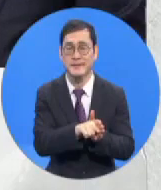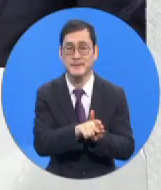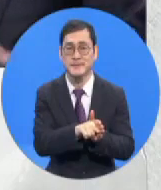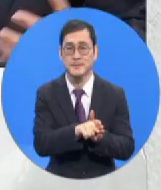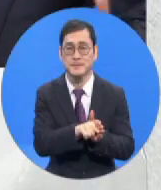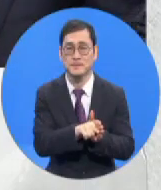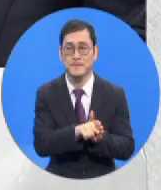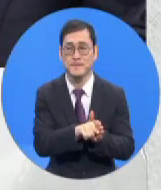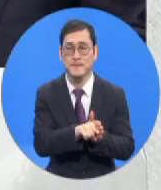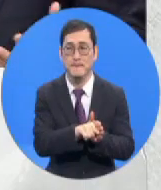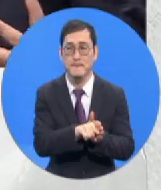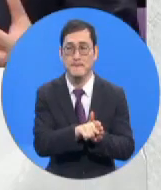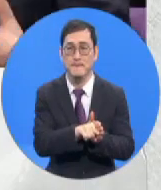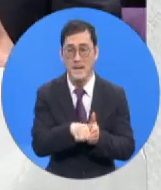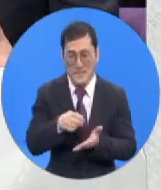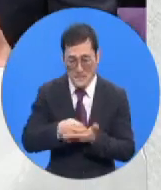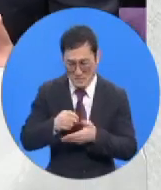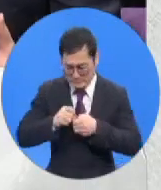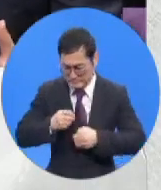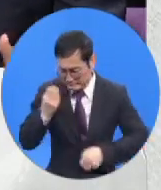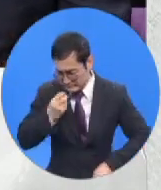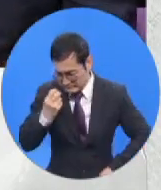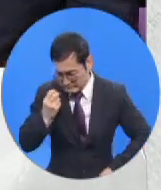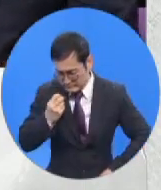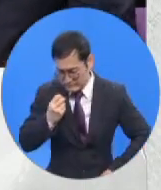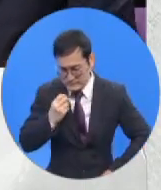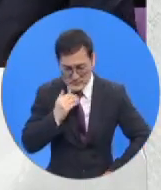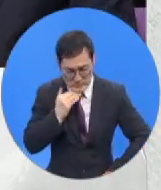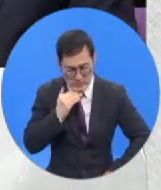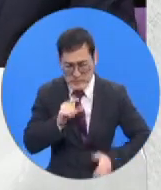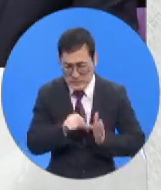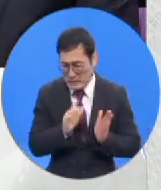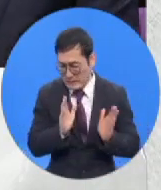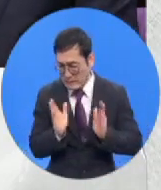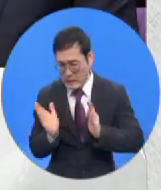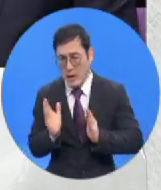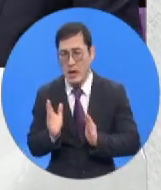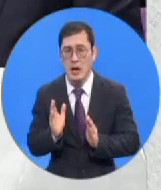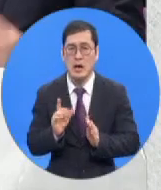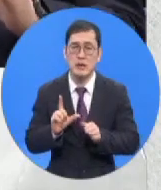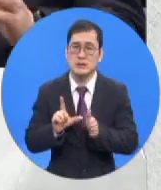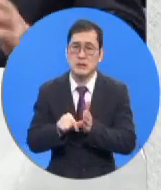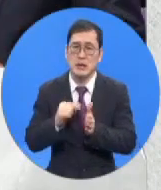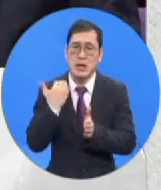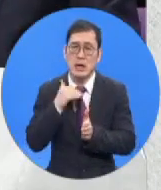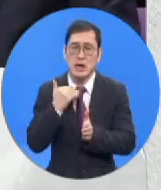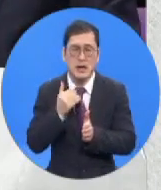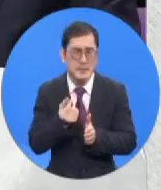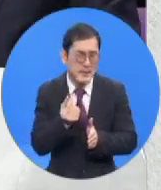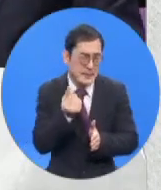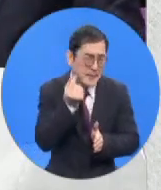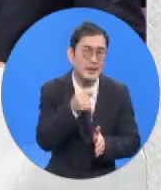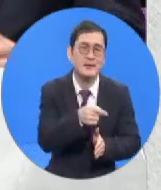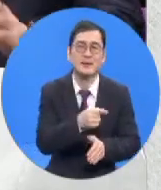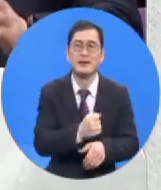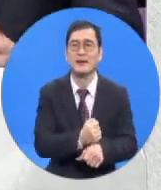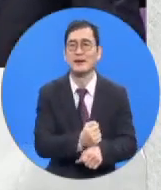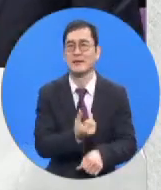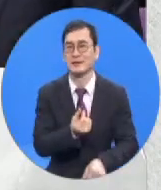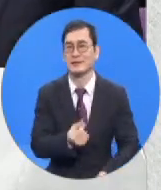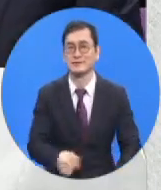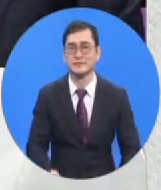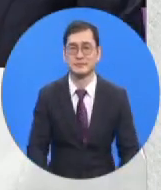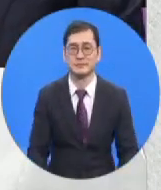당국에서는 아마 그런 것들을 제대로 따질 시간이 없었을 것 아니겠습니까? 그리고 법원의 판단이 저는 좀 아무리 그